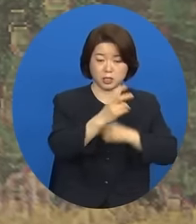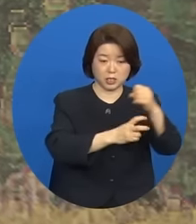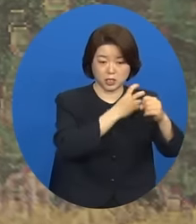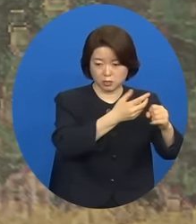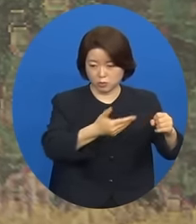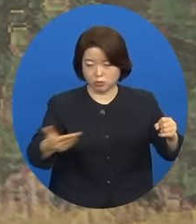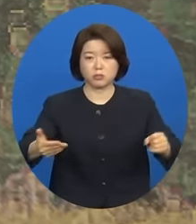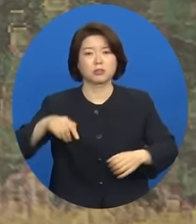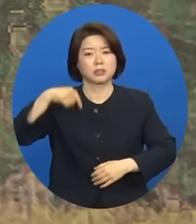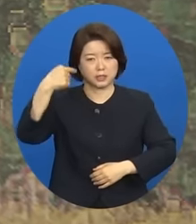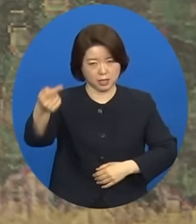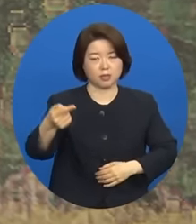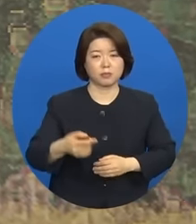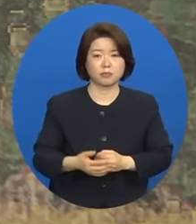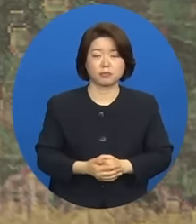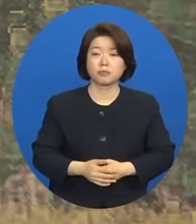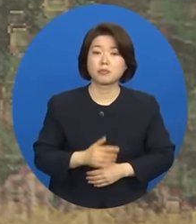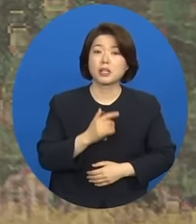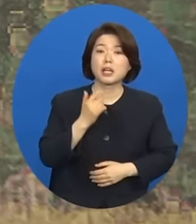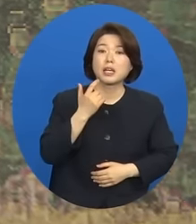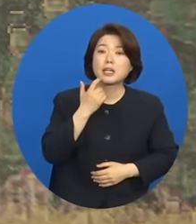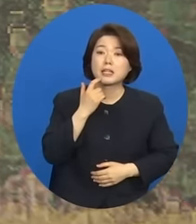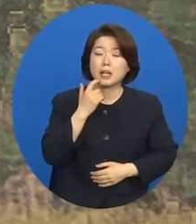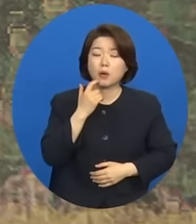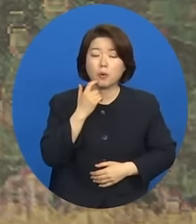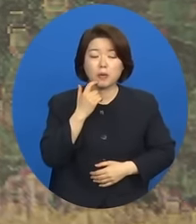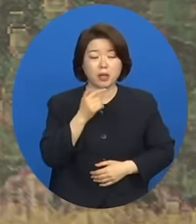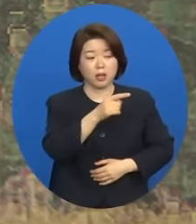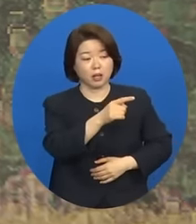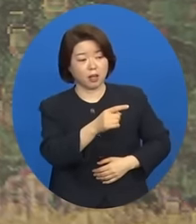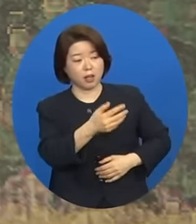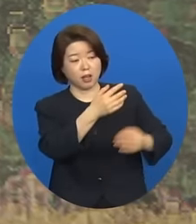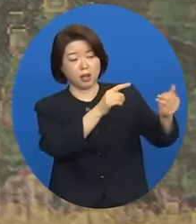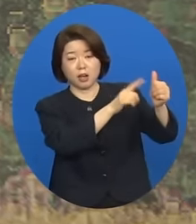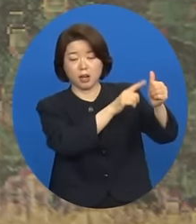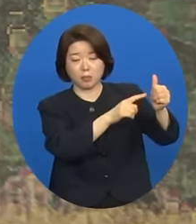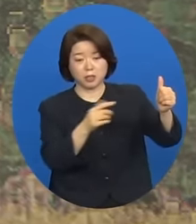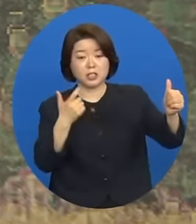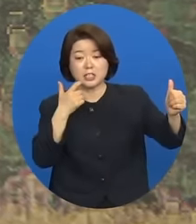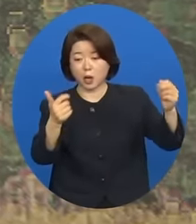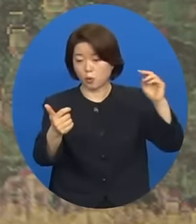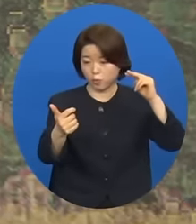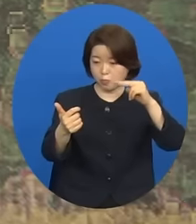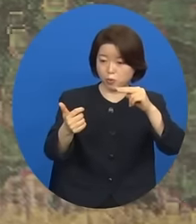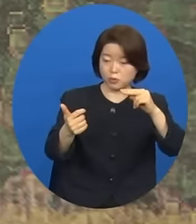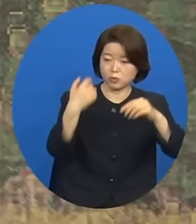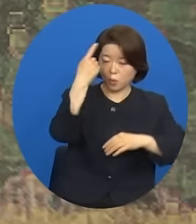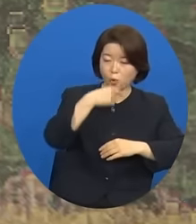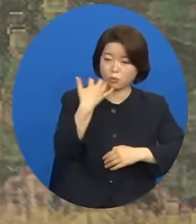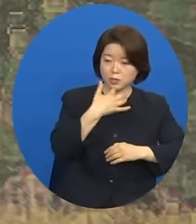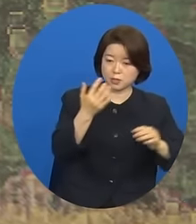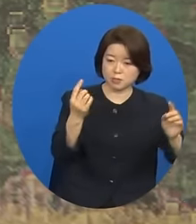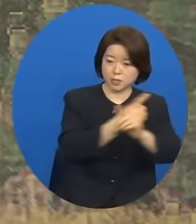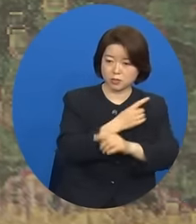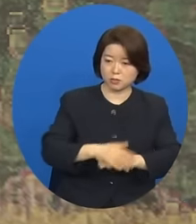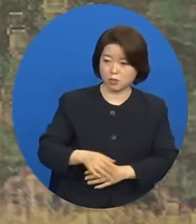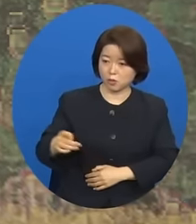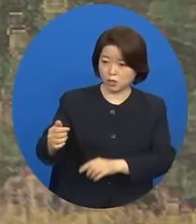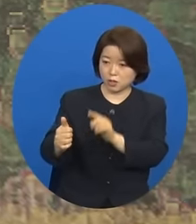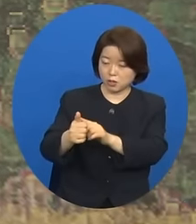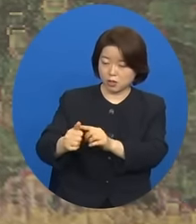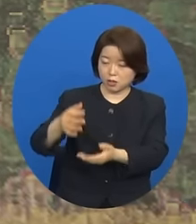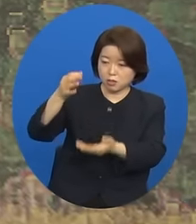다음입니다. 야곱이 대하는 라반이 야곱을 대하는 표정이 달라졌어요. 왜냐하면 야곱의 재산이 너무 많아졌어요.